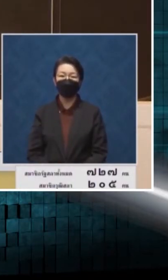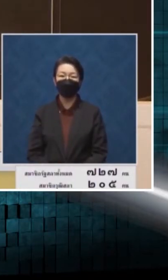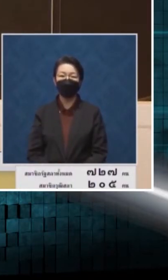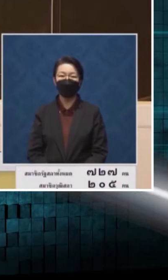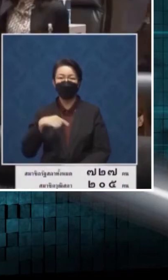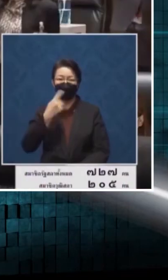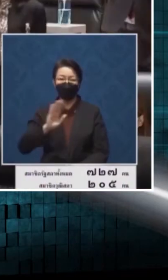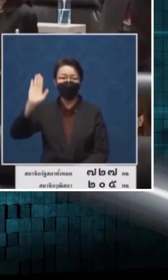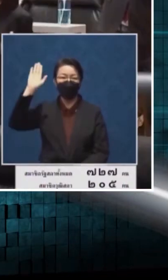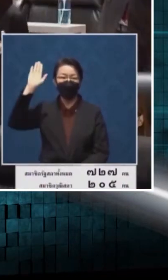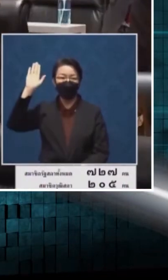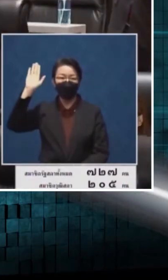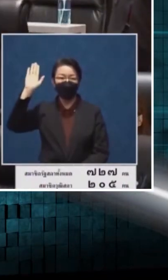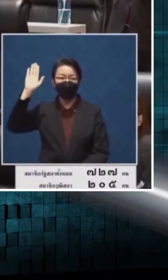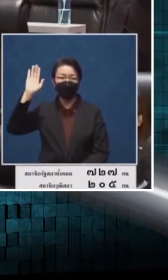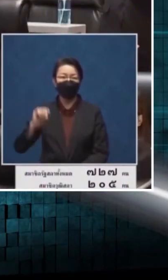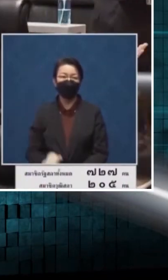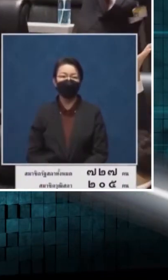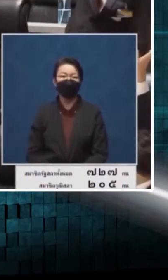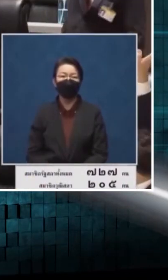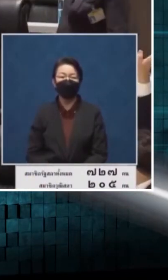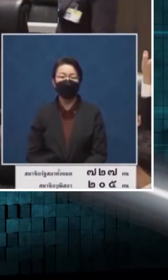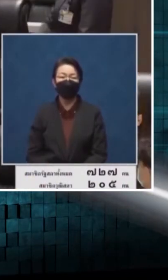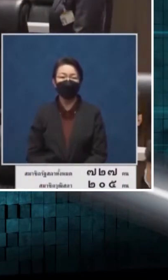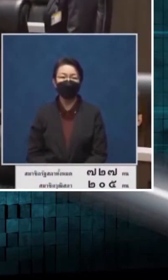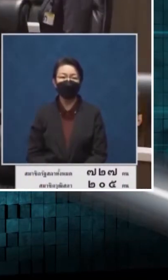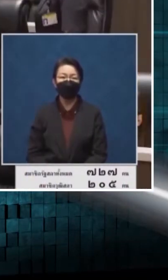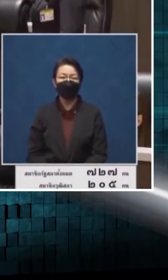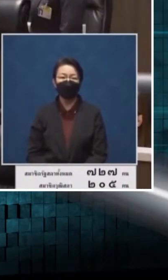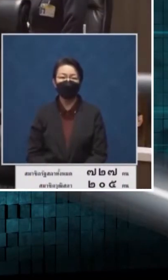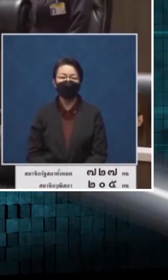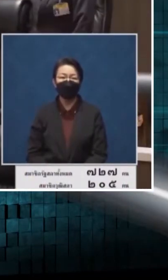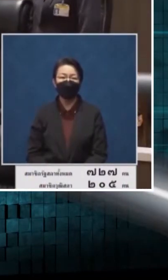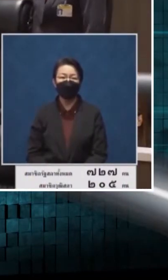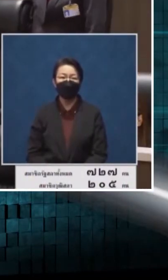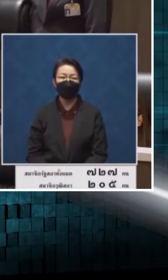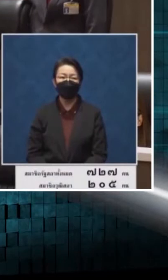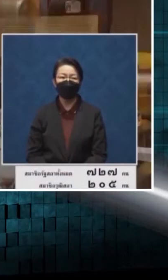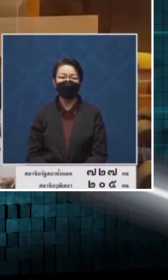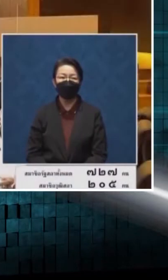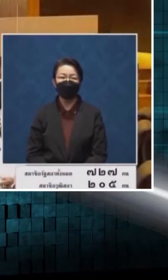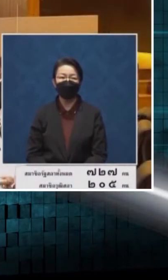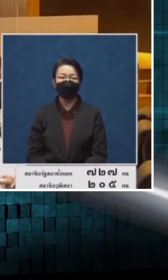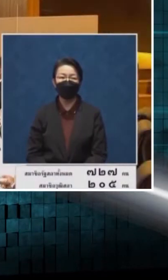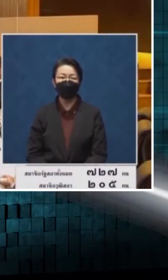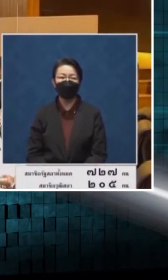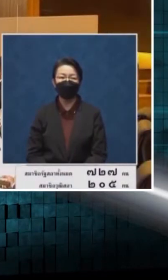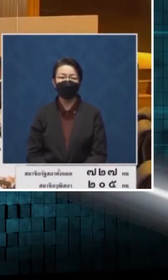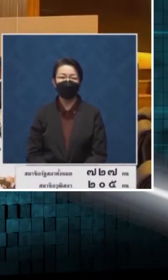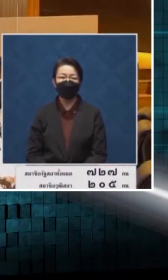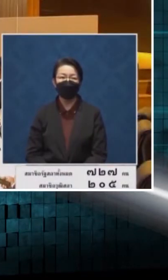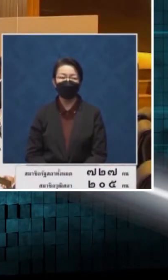ครับตัวเลข 366บวกหนึ่งอ่ามีภาพแบบนี้เกิดขึ้น366บวกหนึ่งก็คือ